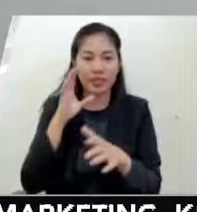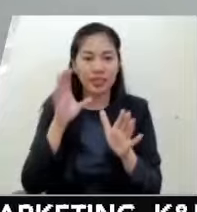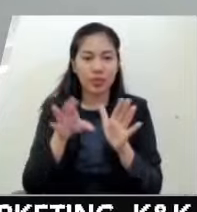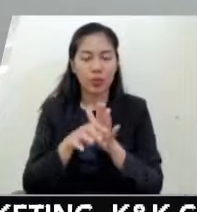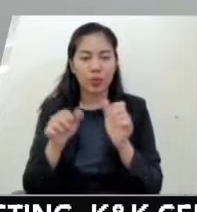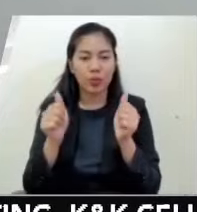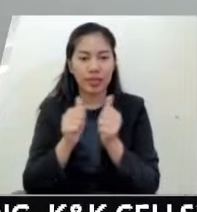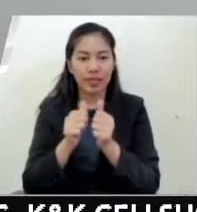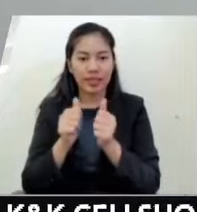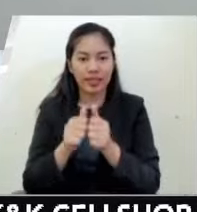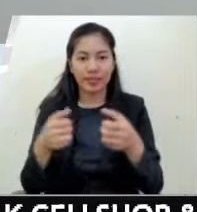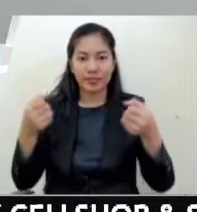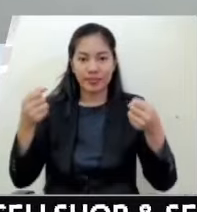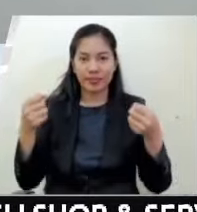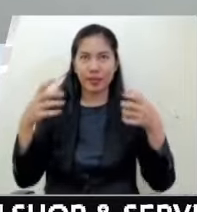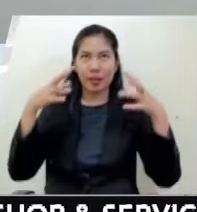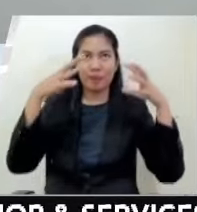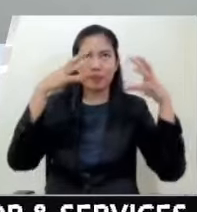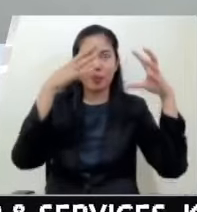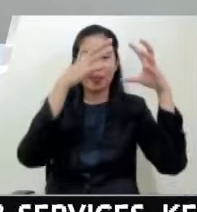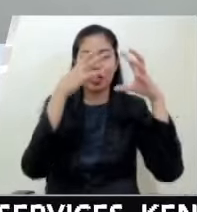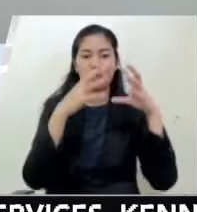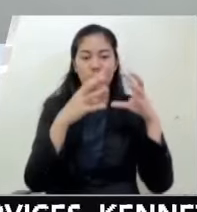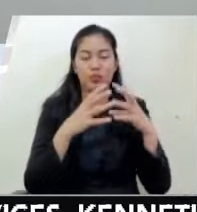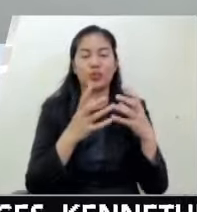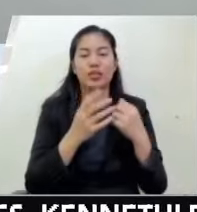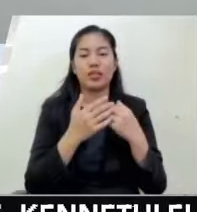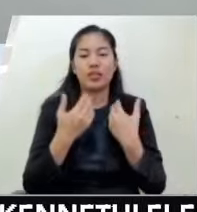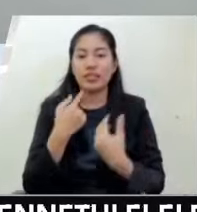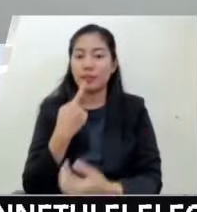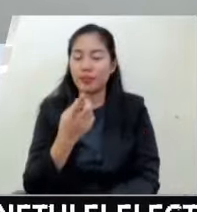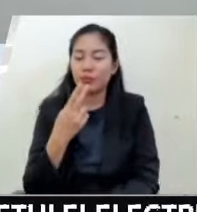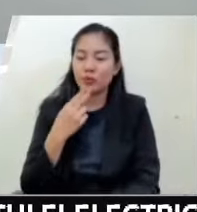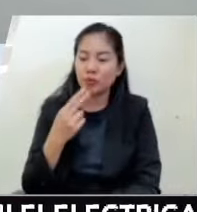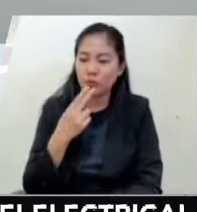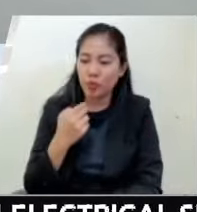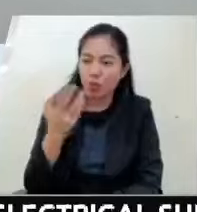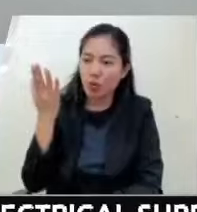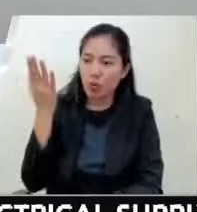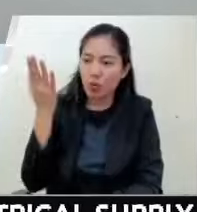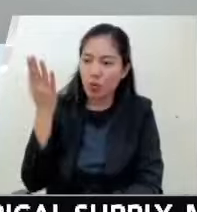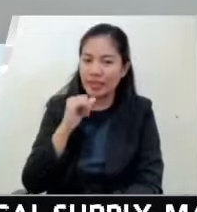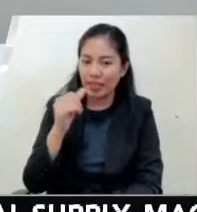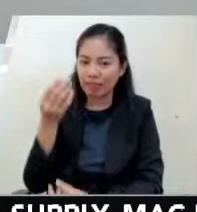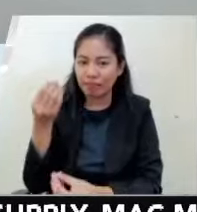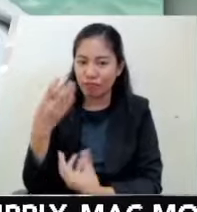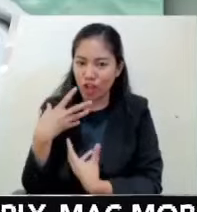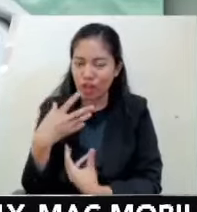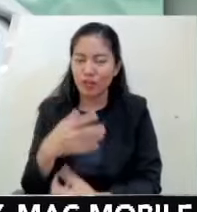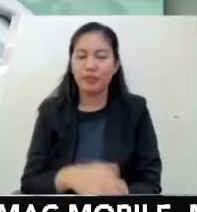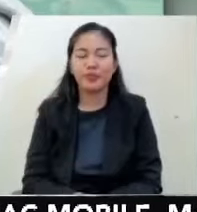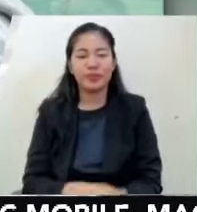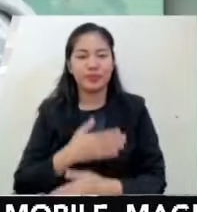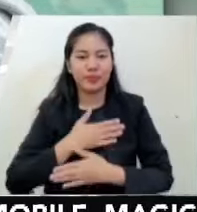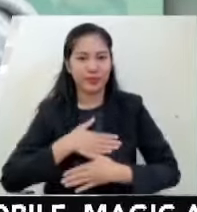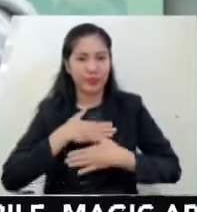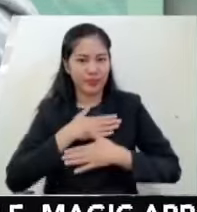naman ang isang fan, "Beh, bakit hindi ka man lang nagsasabi? Enjoy your trip, paring